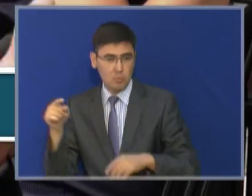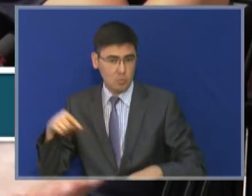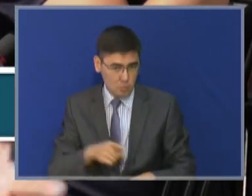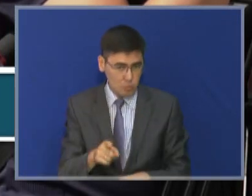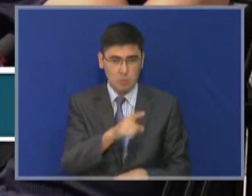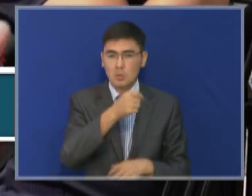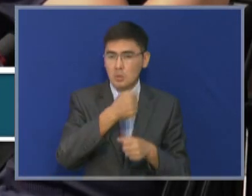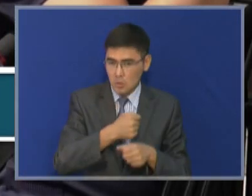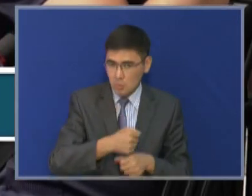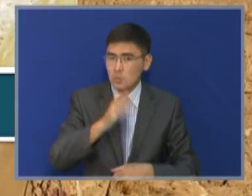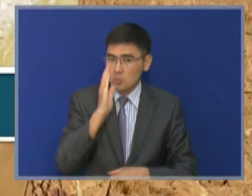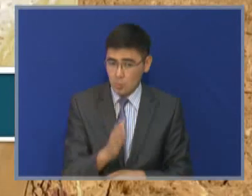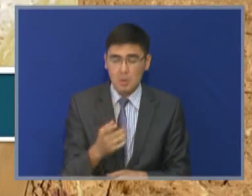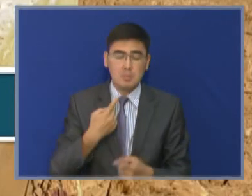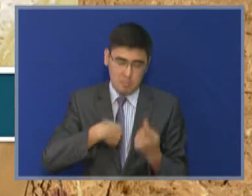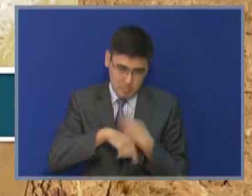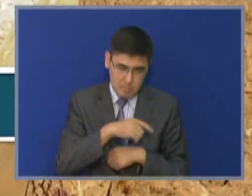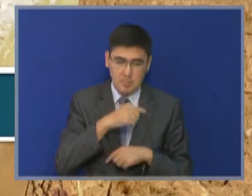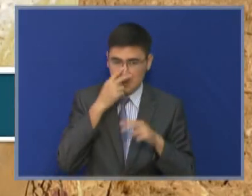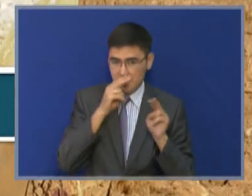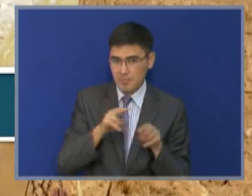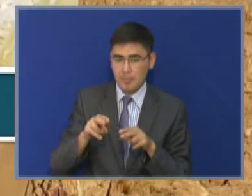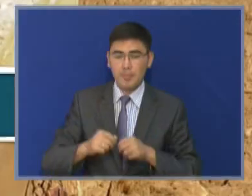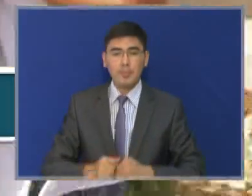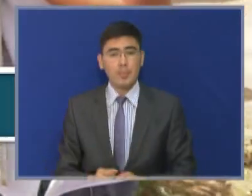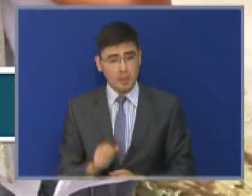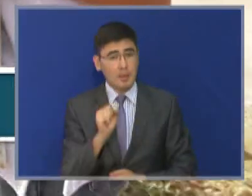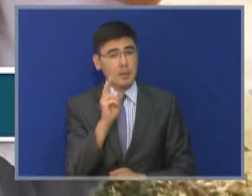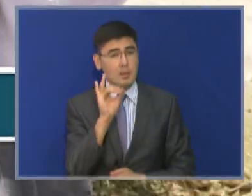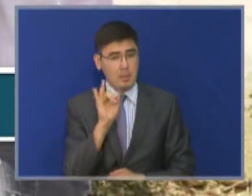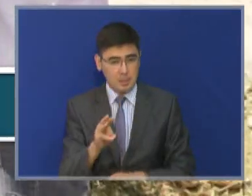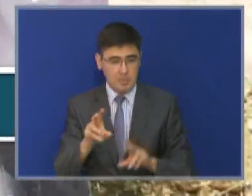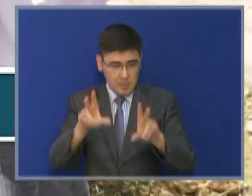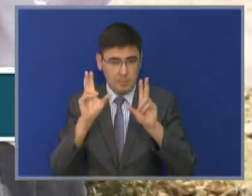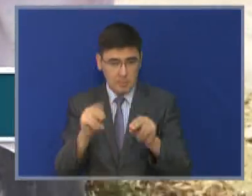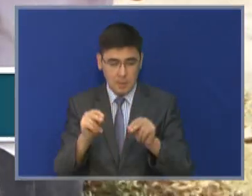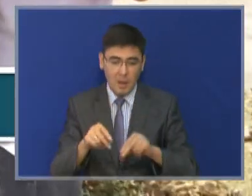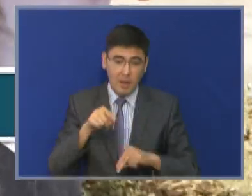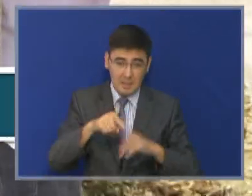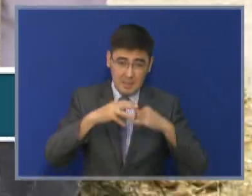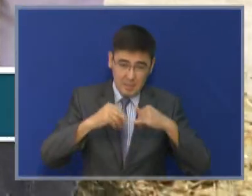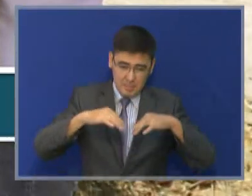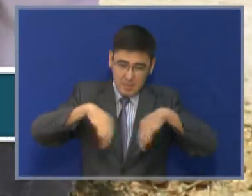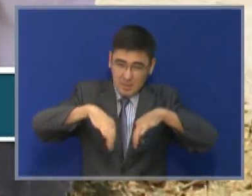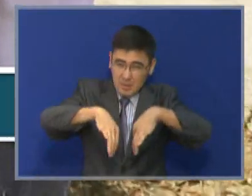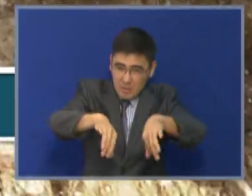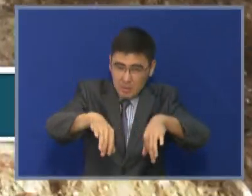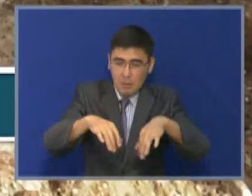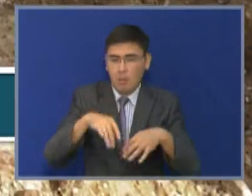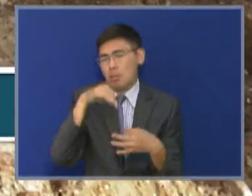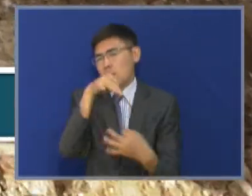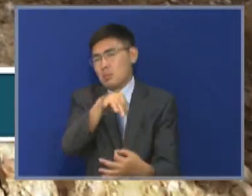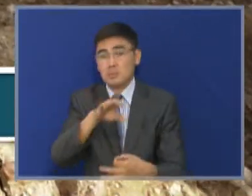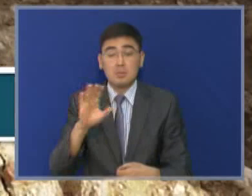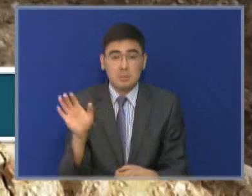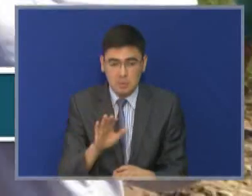Ол барлығы неде әлгі, бақылауда бізде. Алайда әкім жолдар қазылған күйі қалмайтынын жеткізді. Бұл медициналық жедел жәрдем мен өзге де көліктердің қатынауы